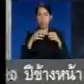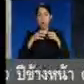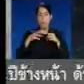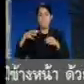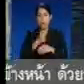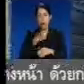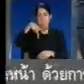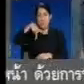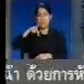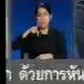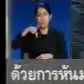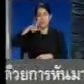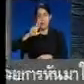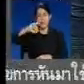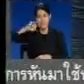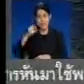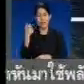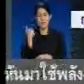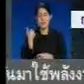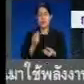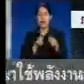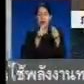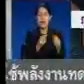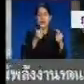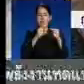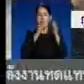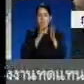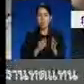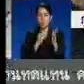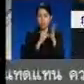ประชาชนชาวกรุงเทพมหานครที่ใช้บริการรถขสมก.